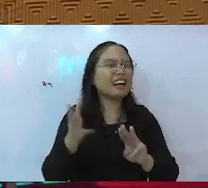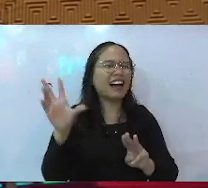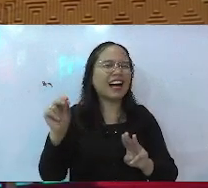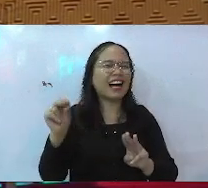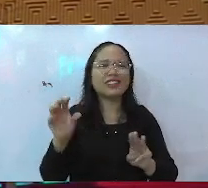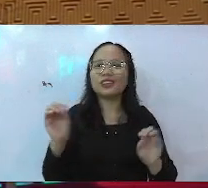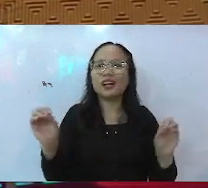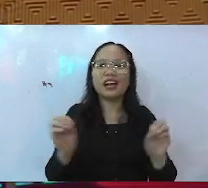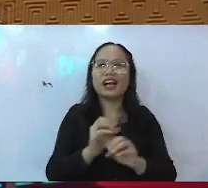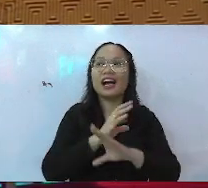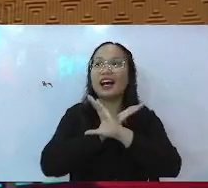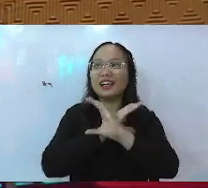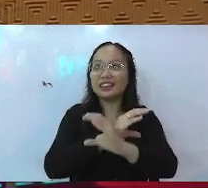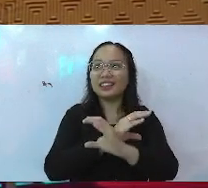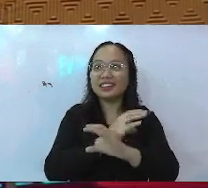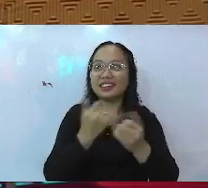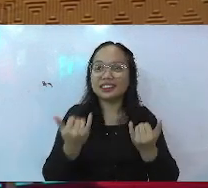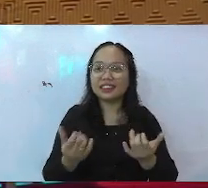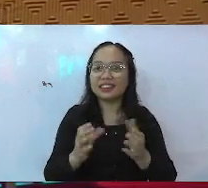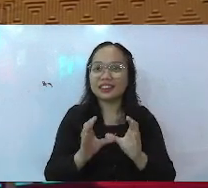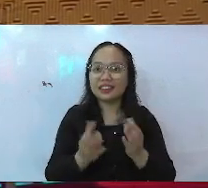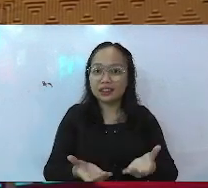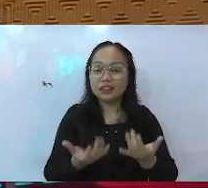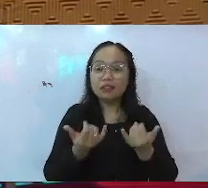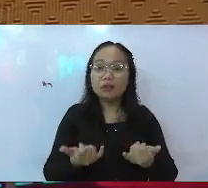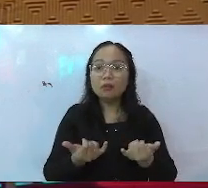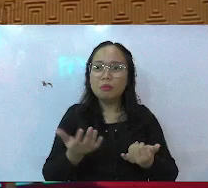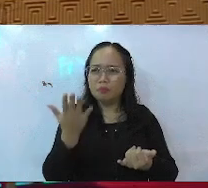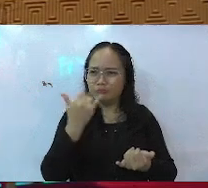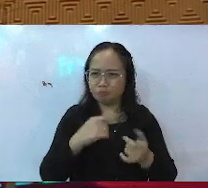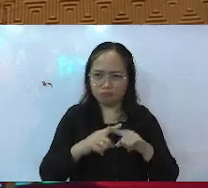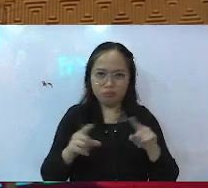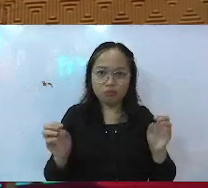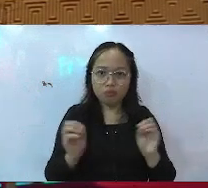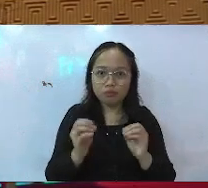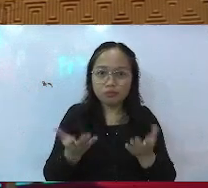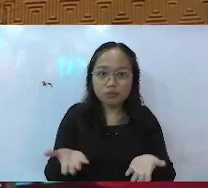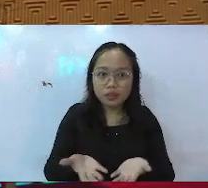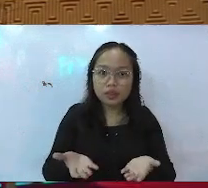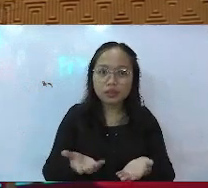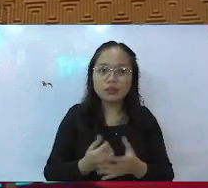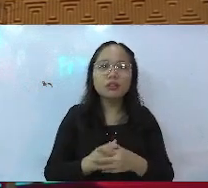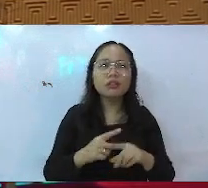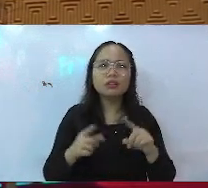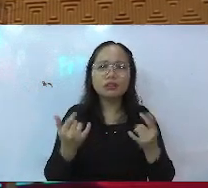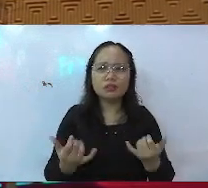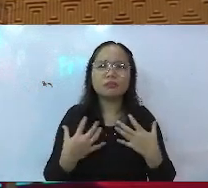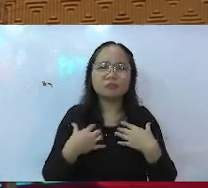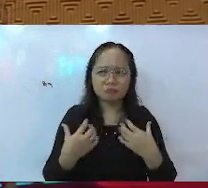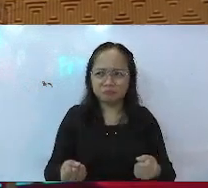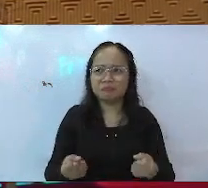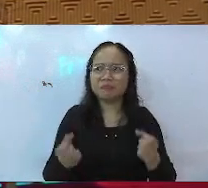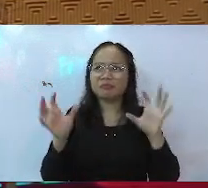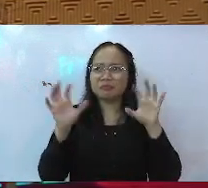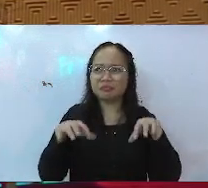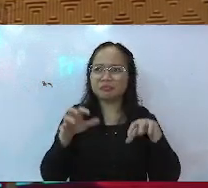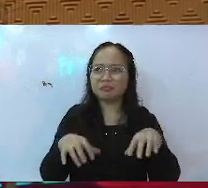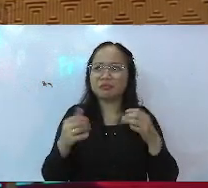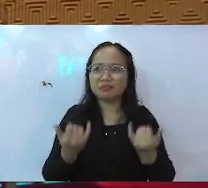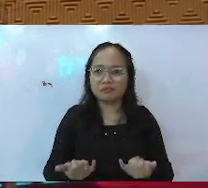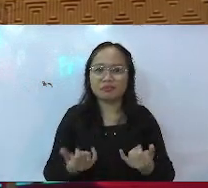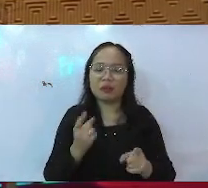Kaya nga Nagtataka ako walang pasok pero wala silang pumapasok pero malakas din talaga malakas talaga malakas Marami talagang